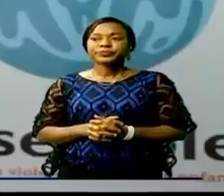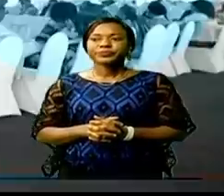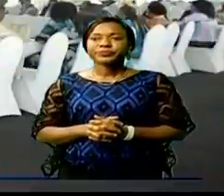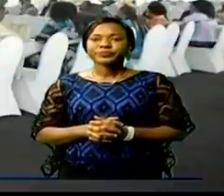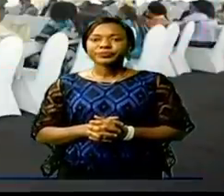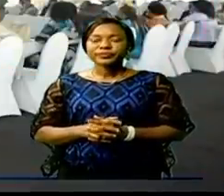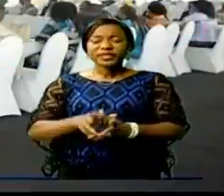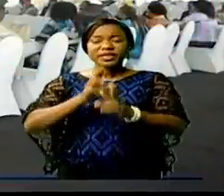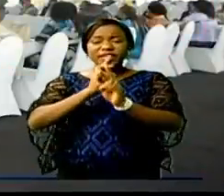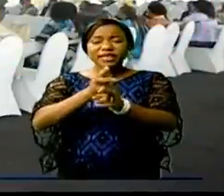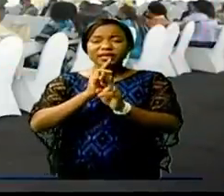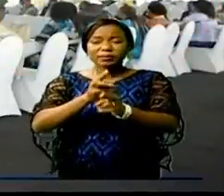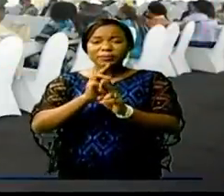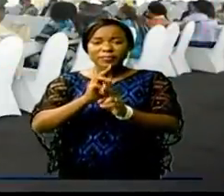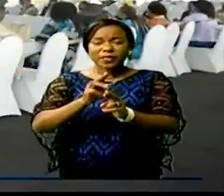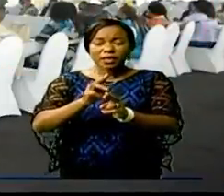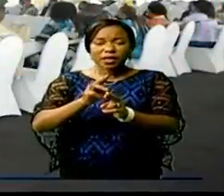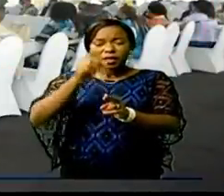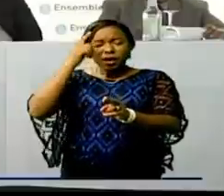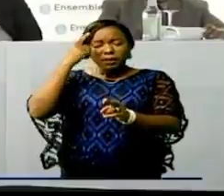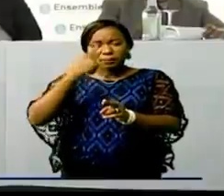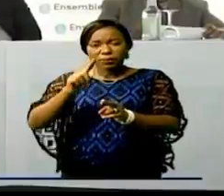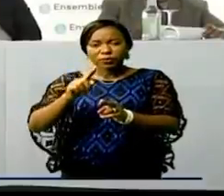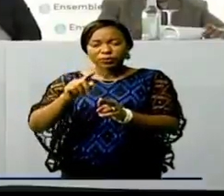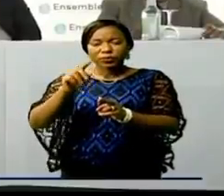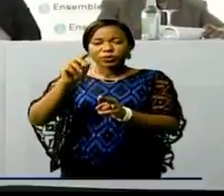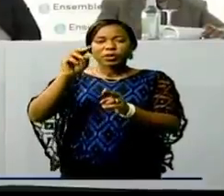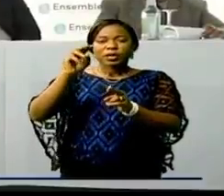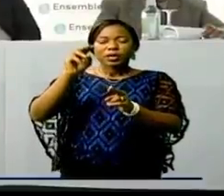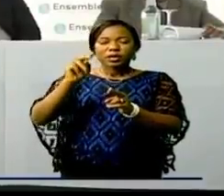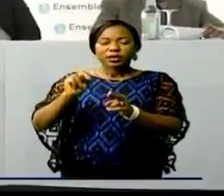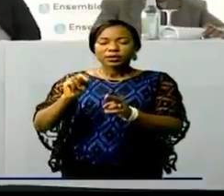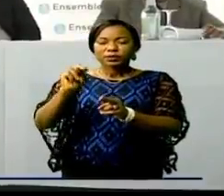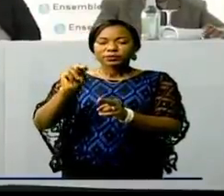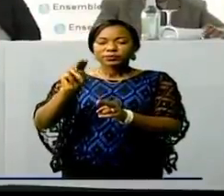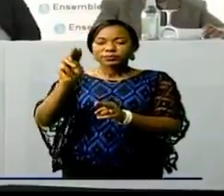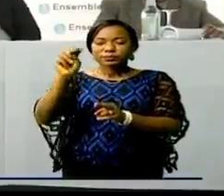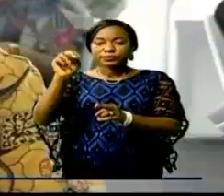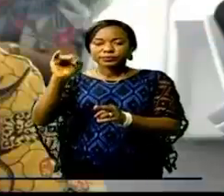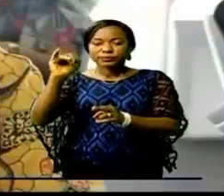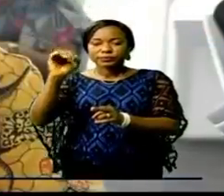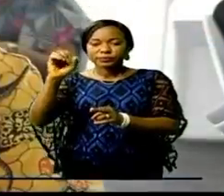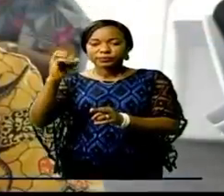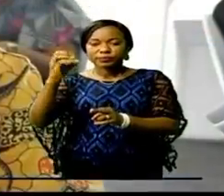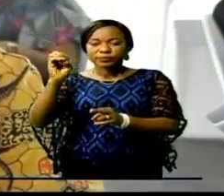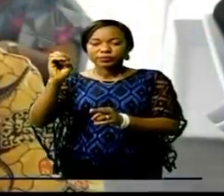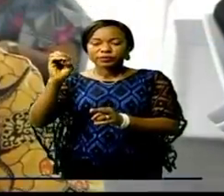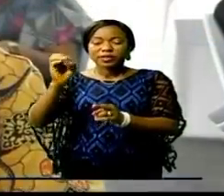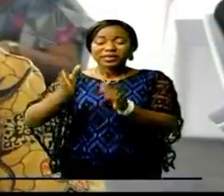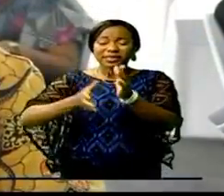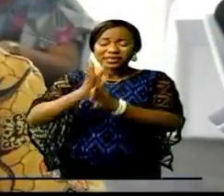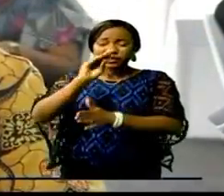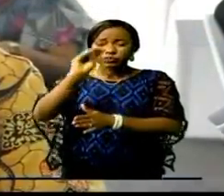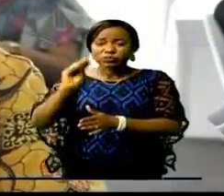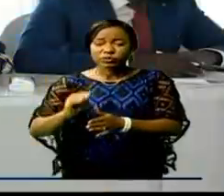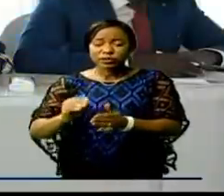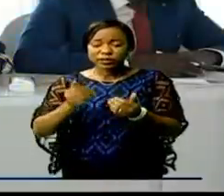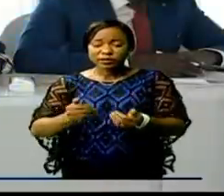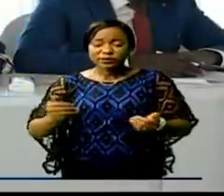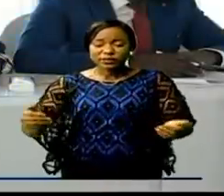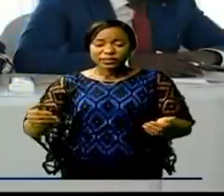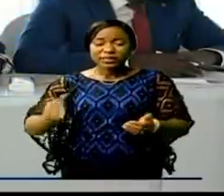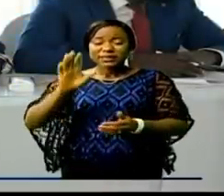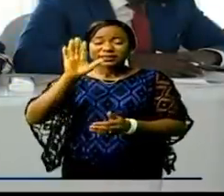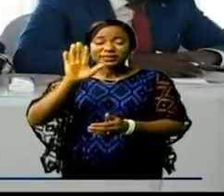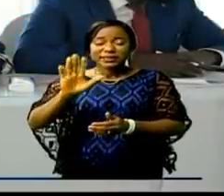Le rapport à l'indicateur multiple de l'UNICEF 2018 les renseigne mieux. 15% d'enfants congolais de 5 à 17